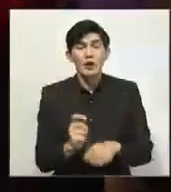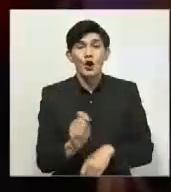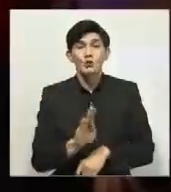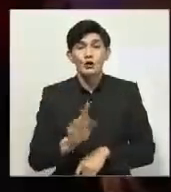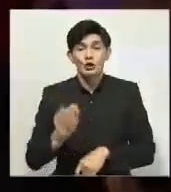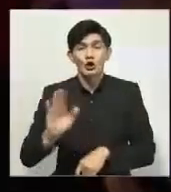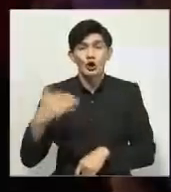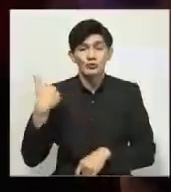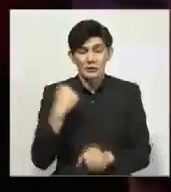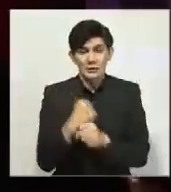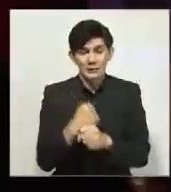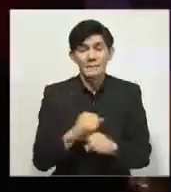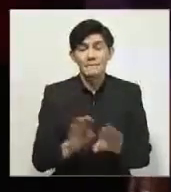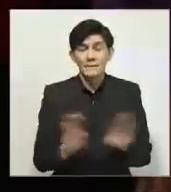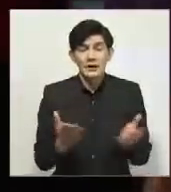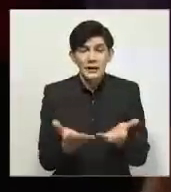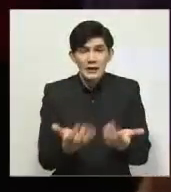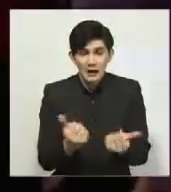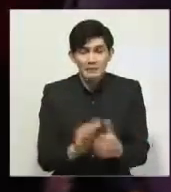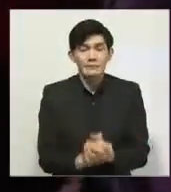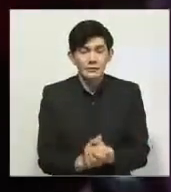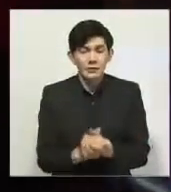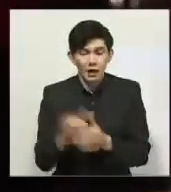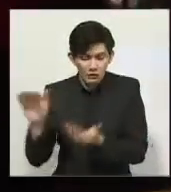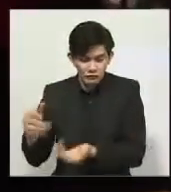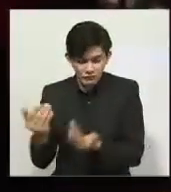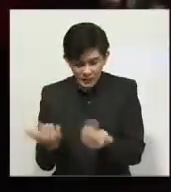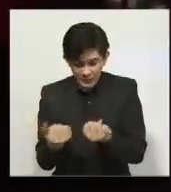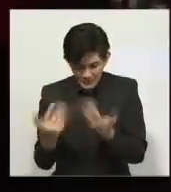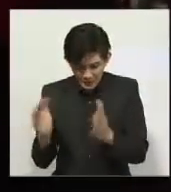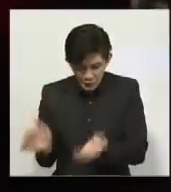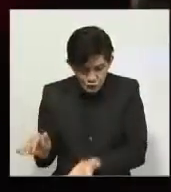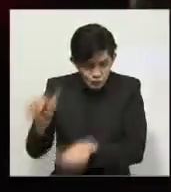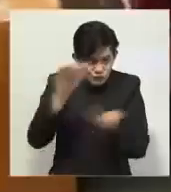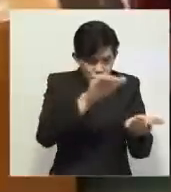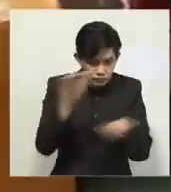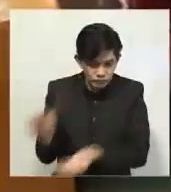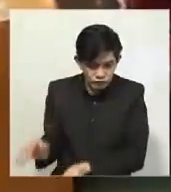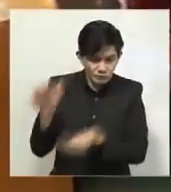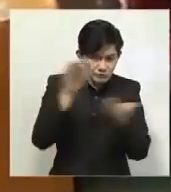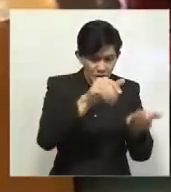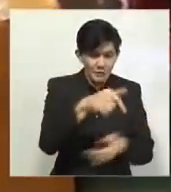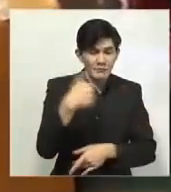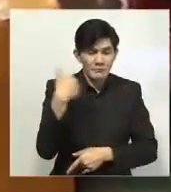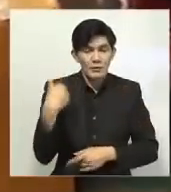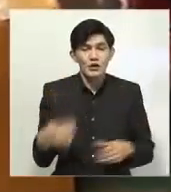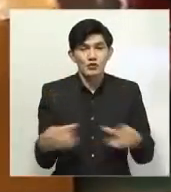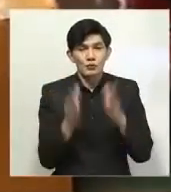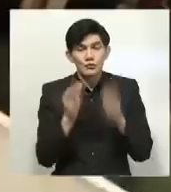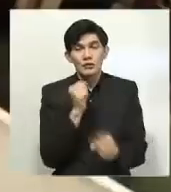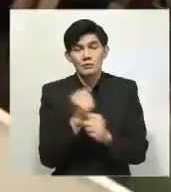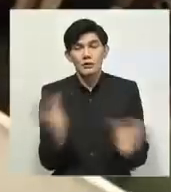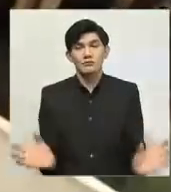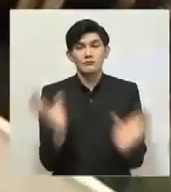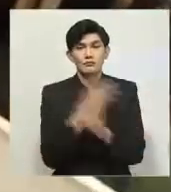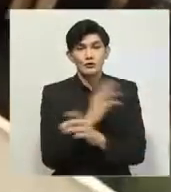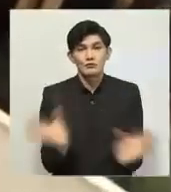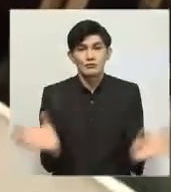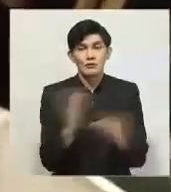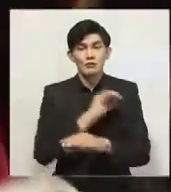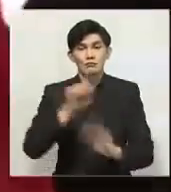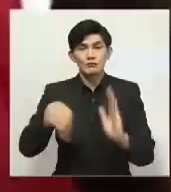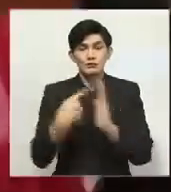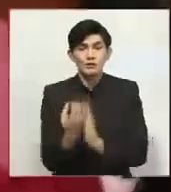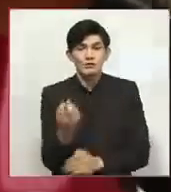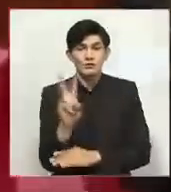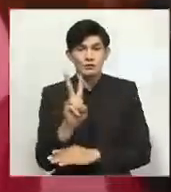ป่งผาจากนั้นก็จะมีการลำเลียงขึ้นมาในพื้นที่แห่งนี้โดยเจ้าหน้าที่จะมีการสับเปลี่ยนหมุนเวียนกันมาชุดละ12ชั่วโมงนะ